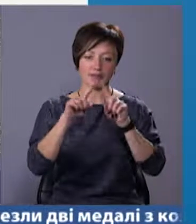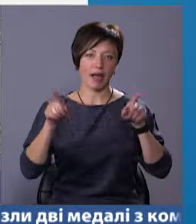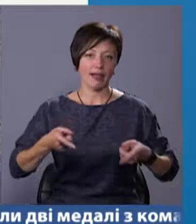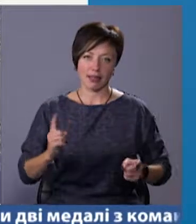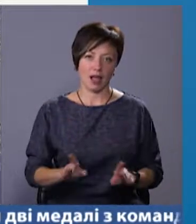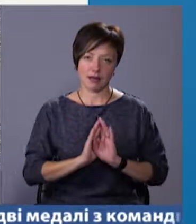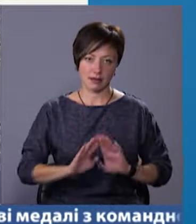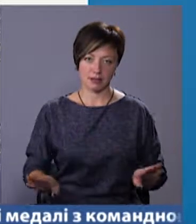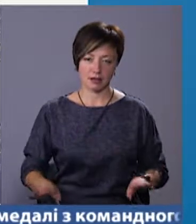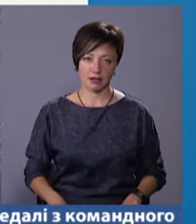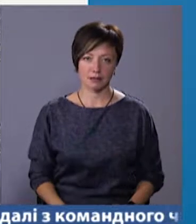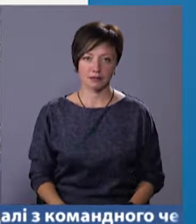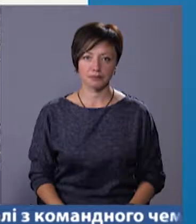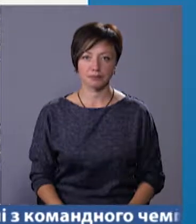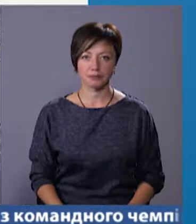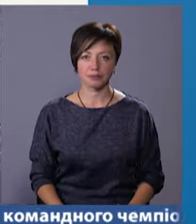недійсний.